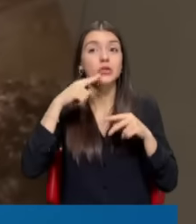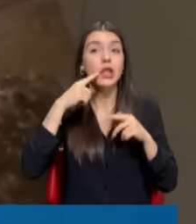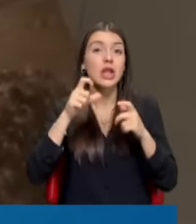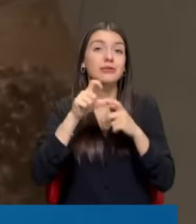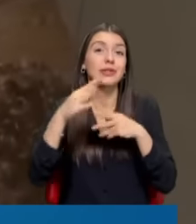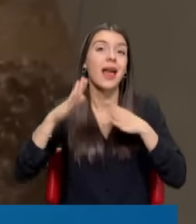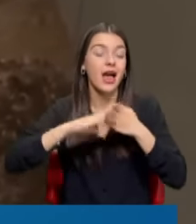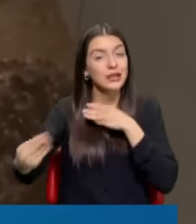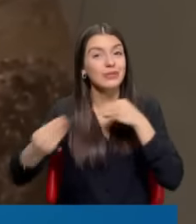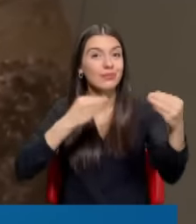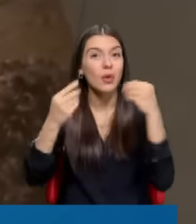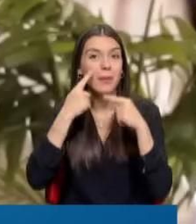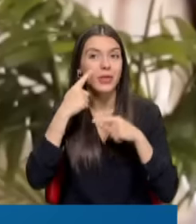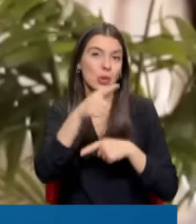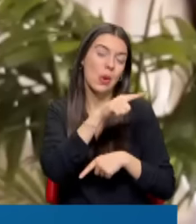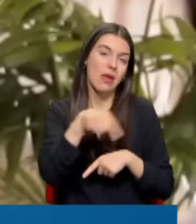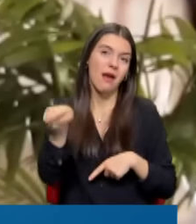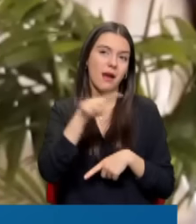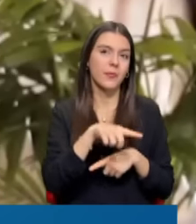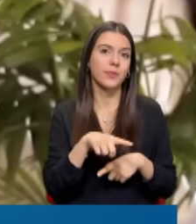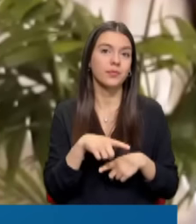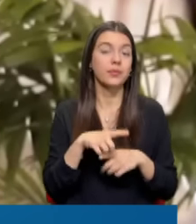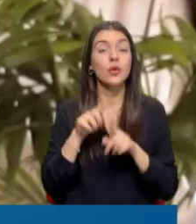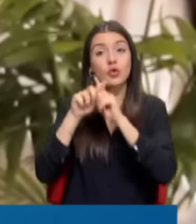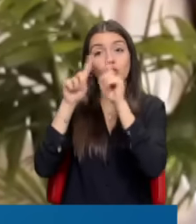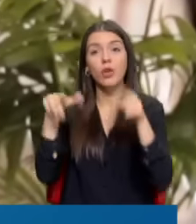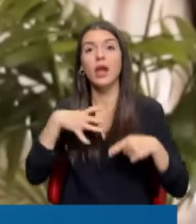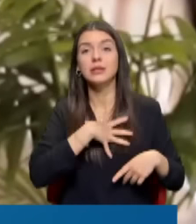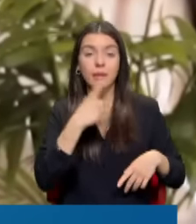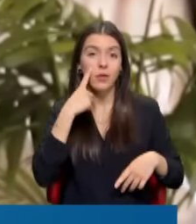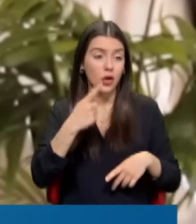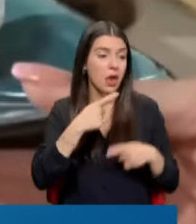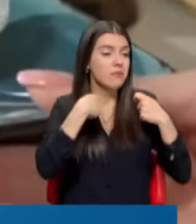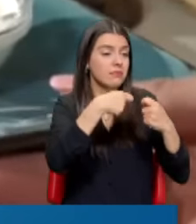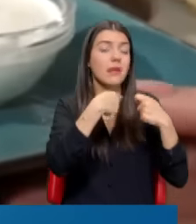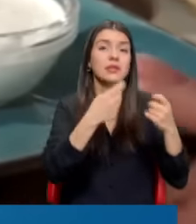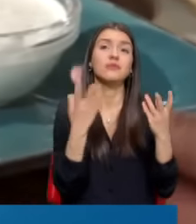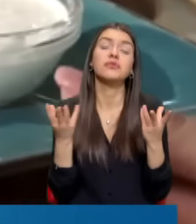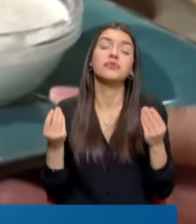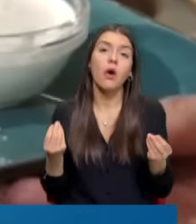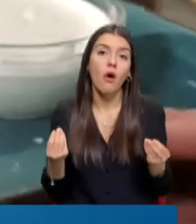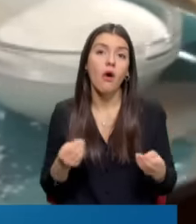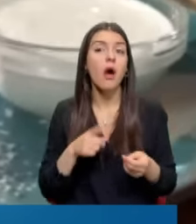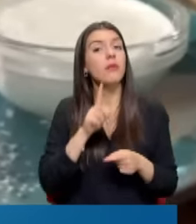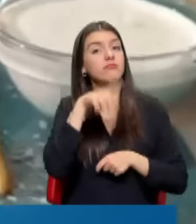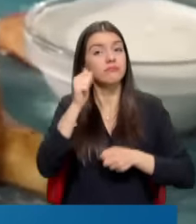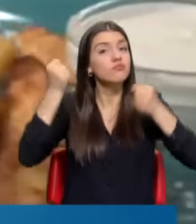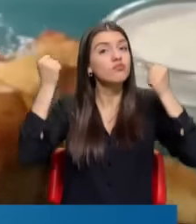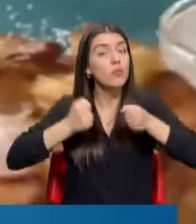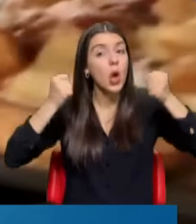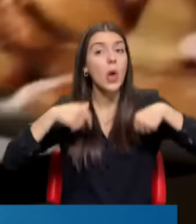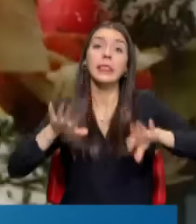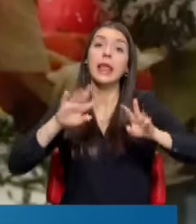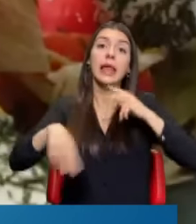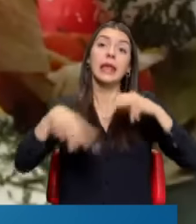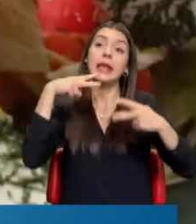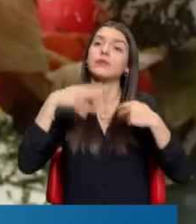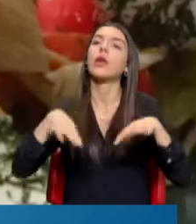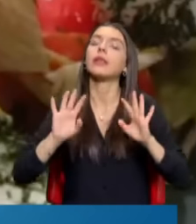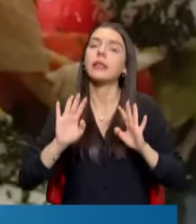bir araç tüketicilere göre. İşletmelere göre ise giderler çok yüksek. Çoğu içinse boykot edilmesi gereken restoranlar